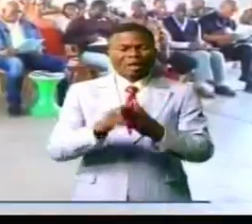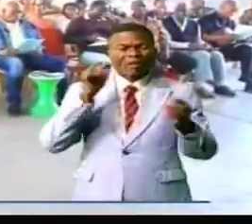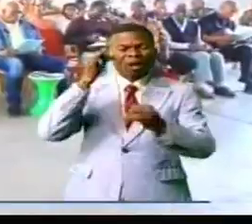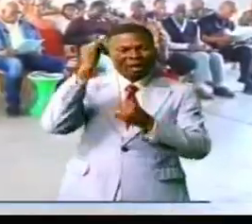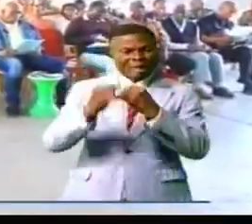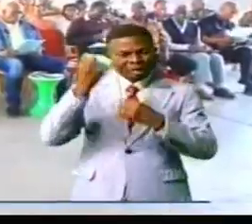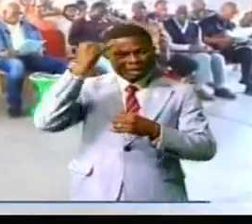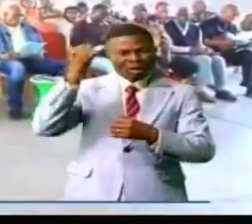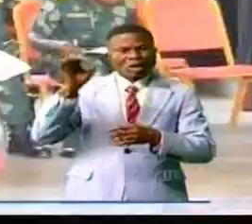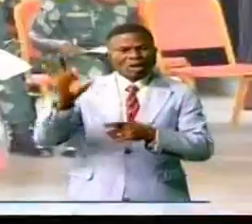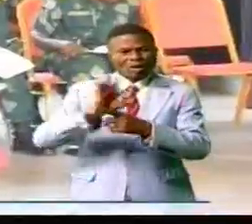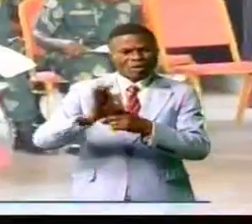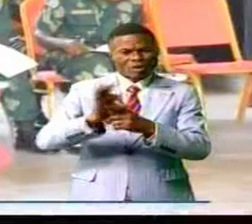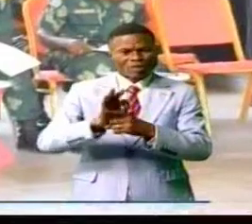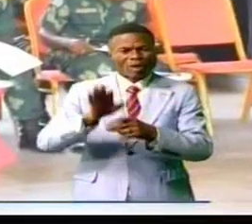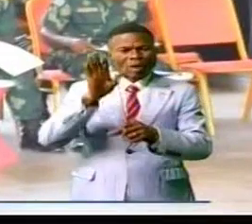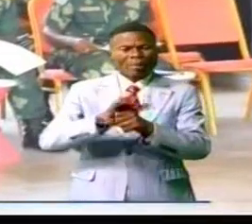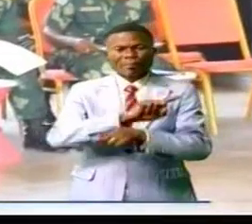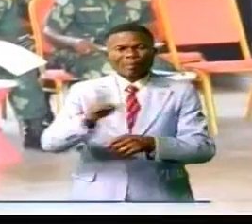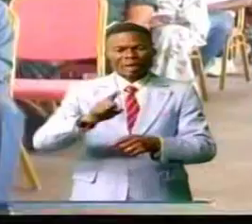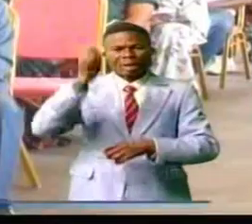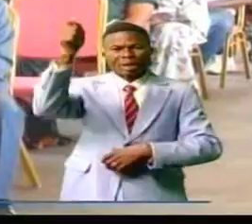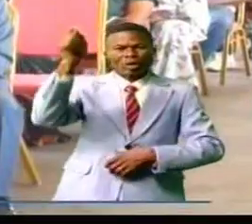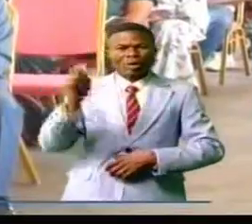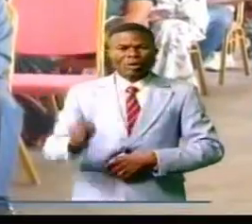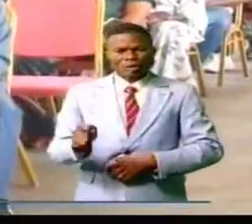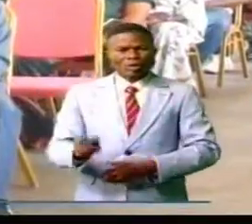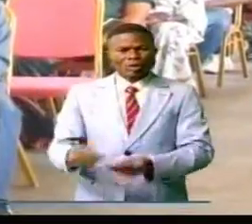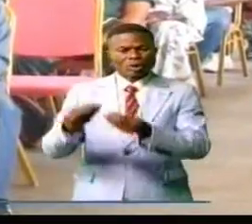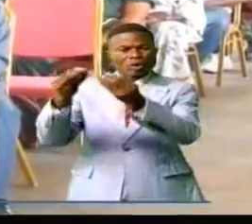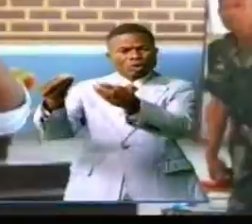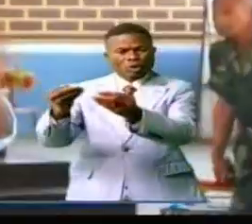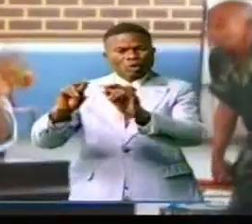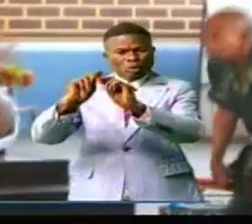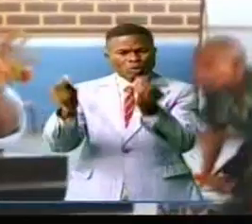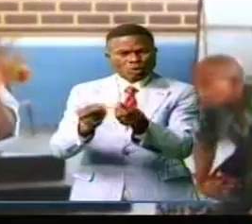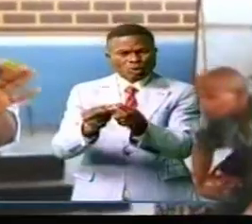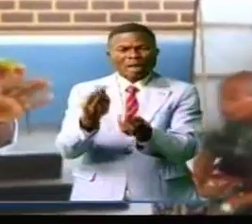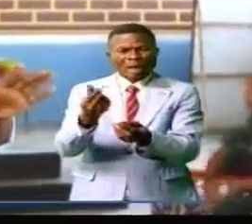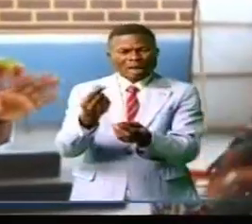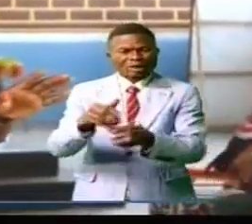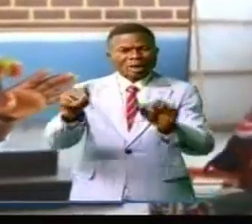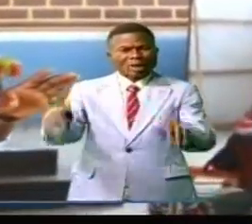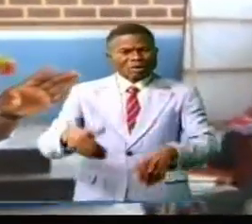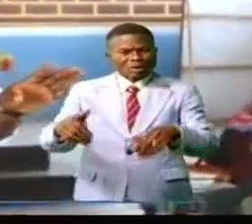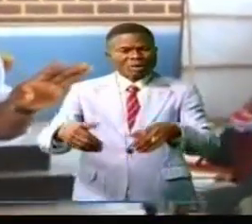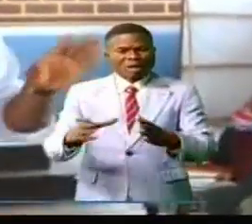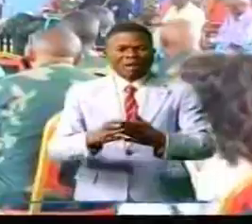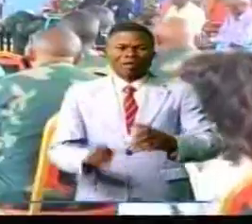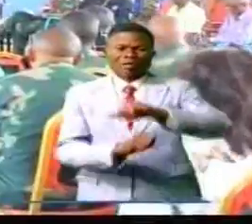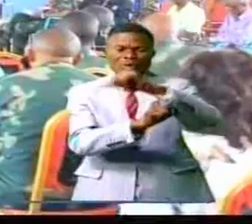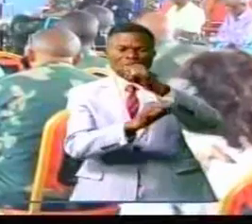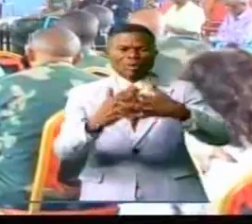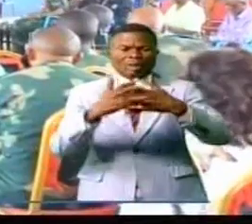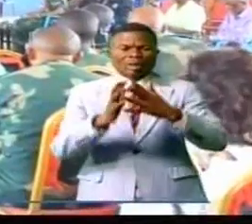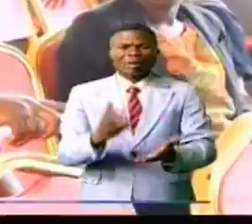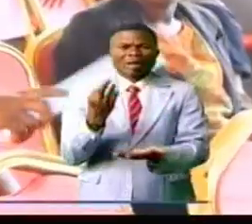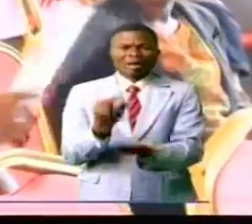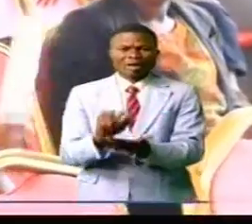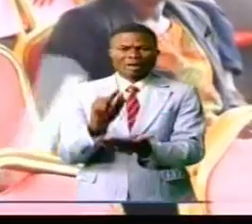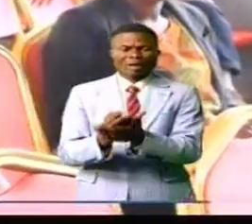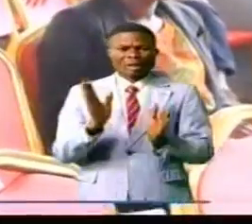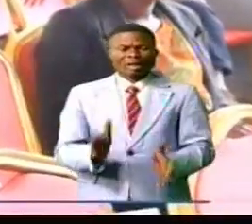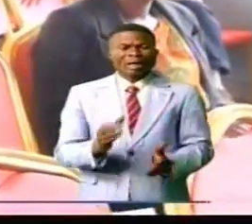finalité former 1000 militaires à qui l'on va octroyer un crédit agricole avec l'appui des partenaires financiers